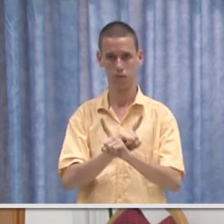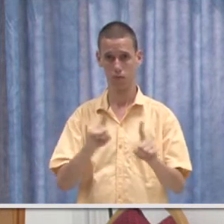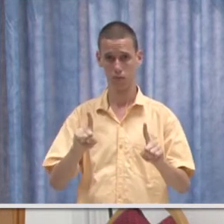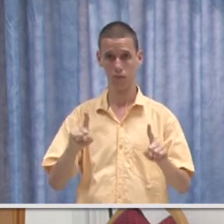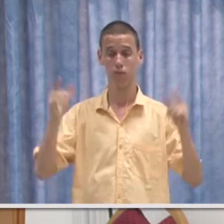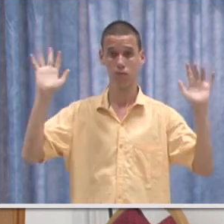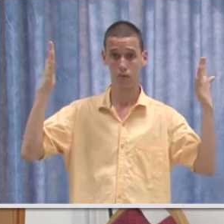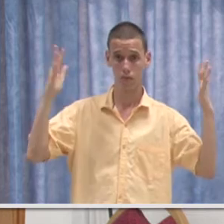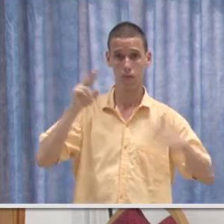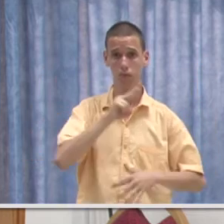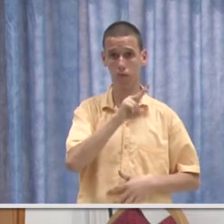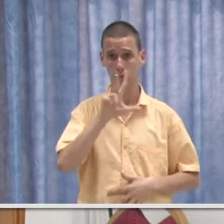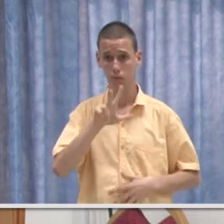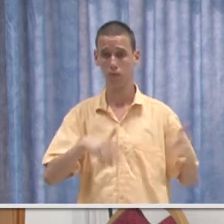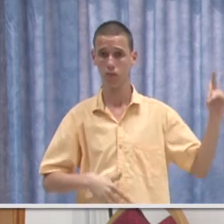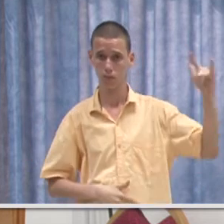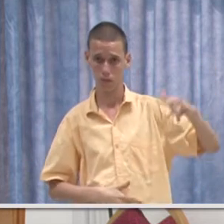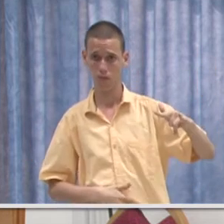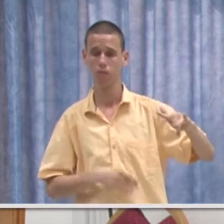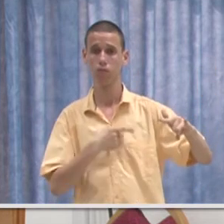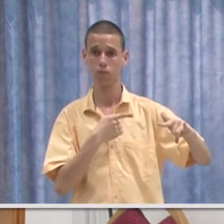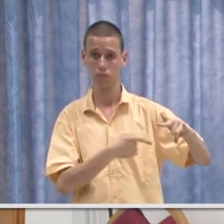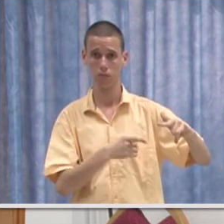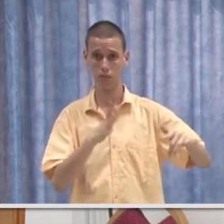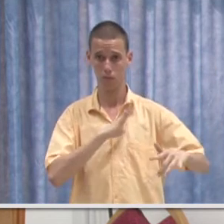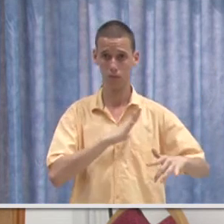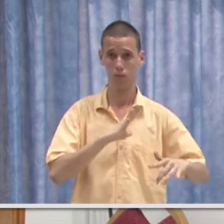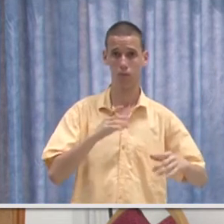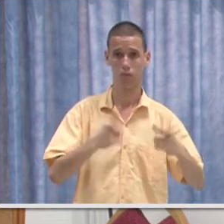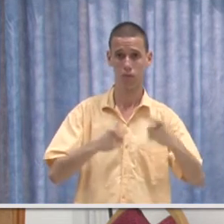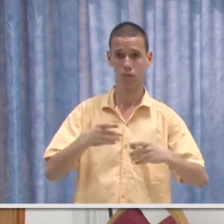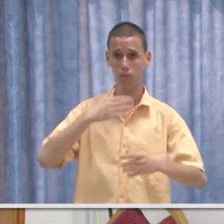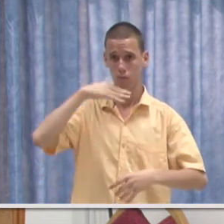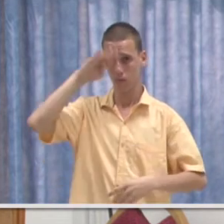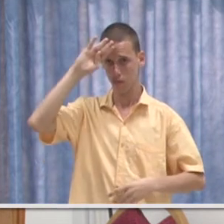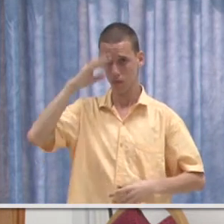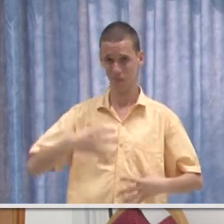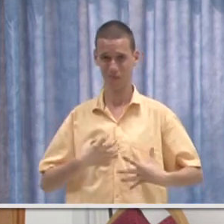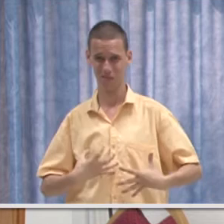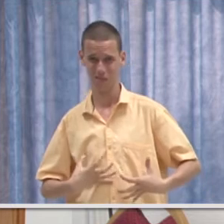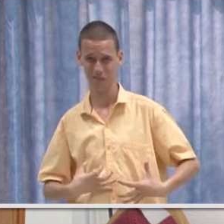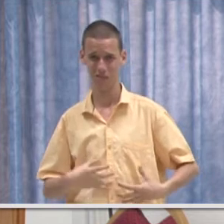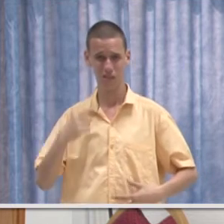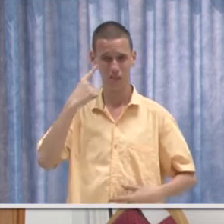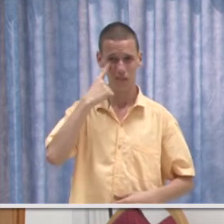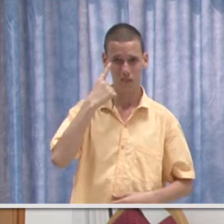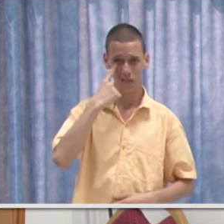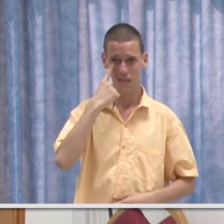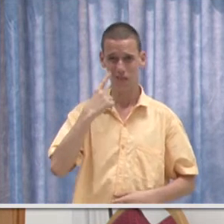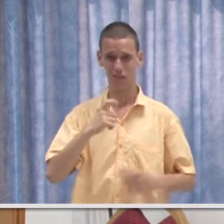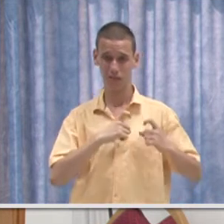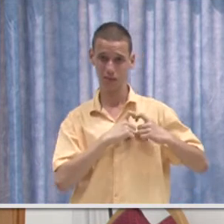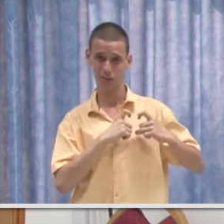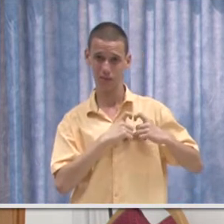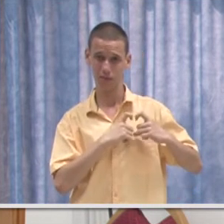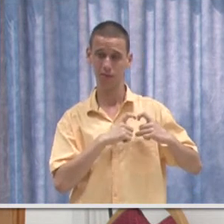parmi les bons patients, il y en a qui ont un cancer, il y en a qui ont un problème lisé, il y en a qui ont un problème de cœur. Bonnes conditions qui